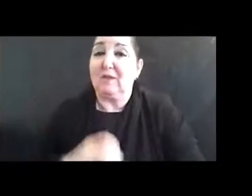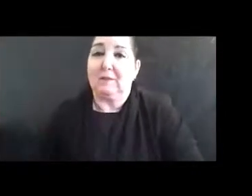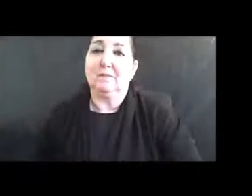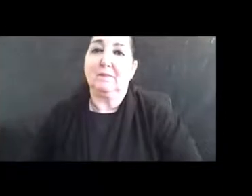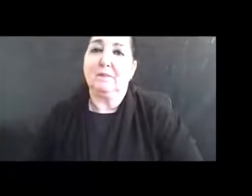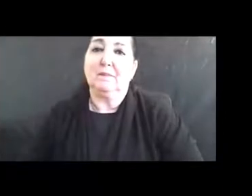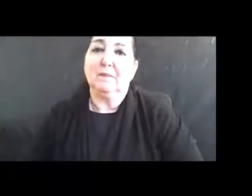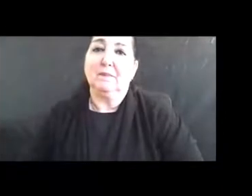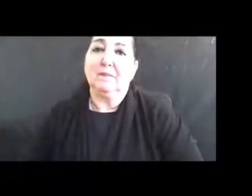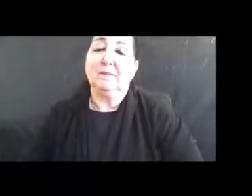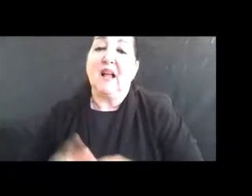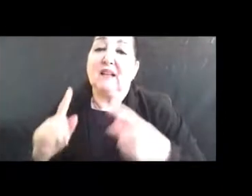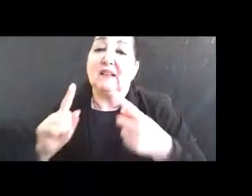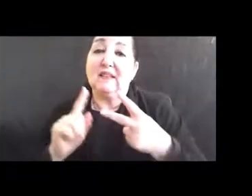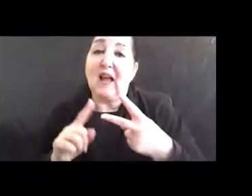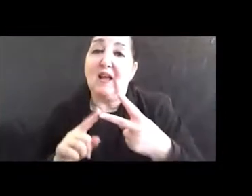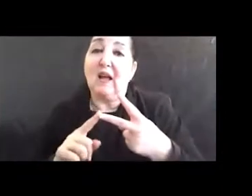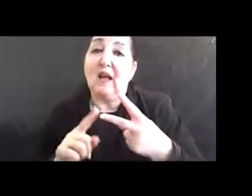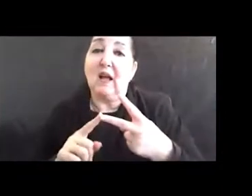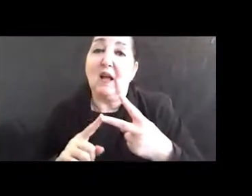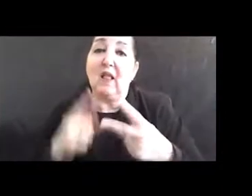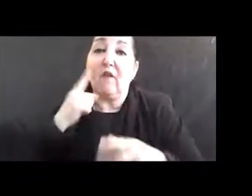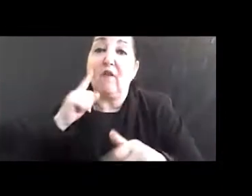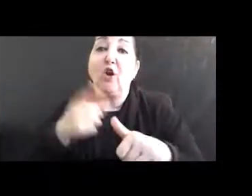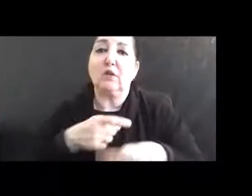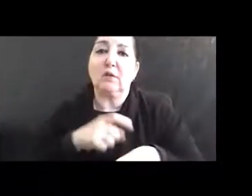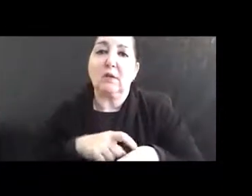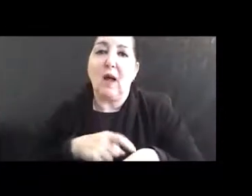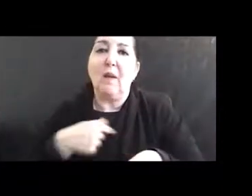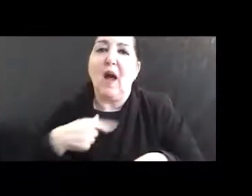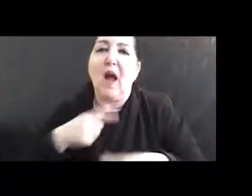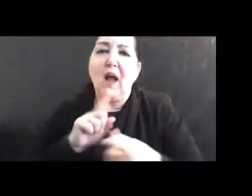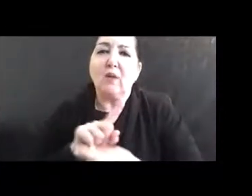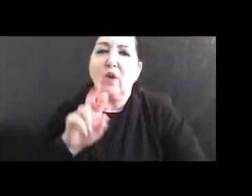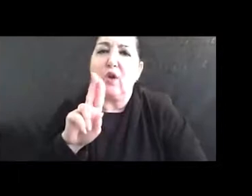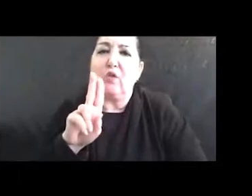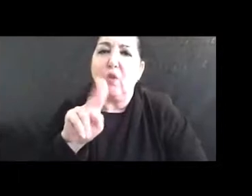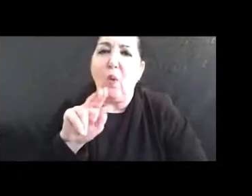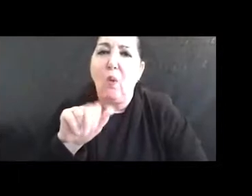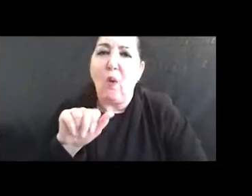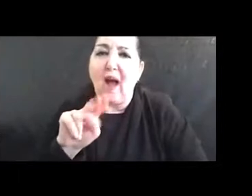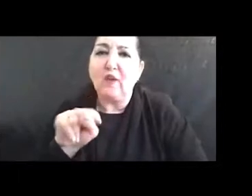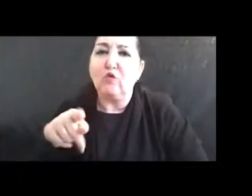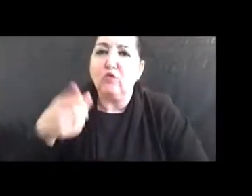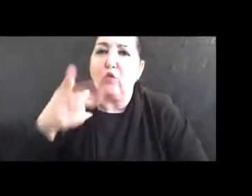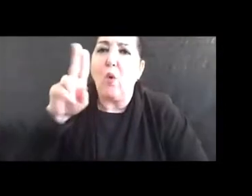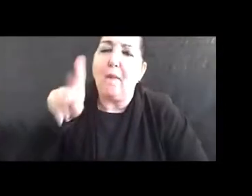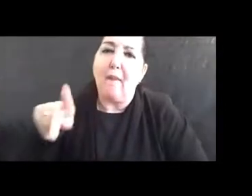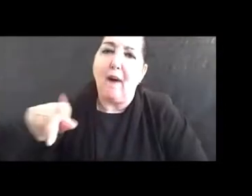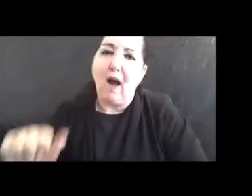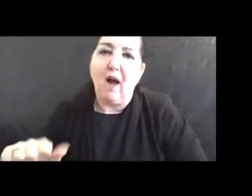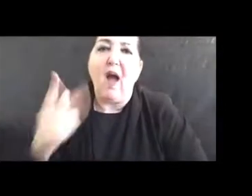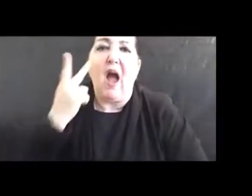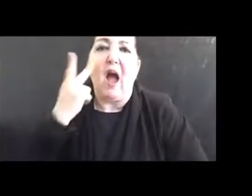45 tahun soalnya udah umurnya. Satu lagi, waktu pertama kali, salah satu hal yang pertama kali waktu kenalan dari